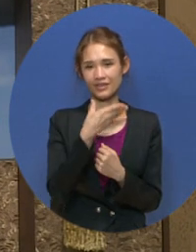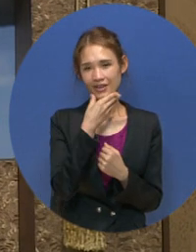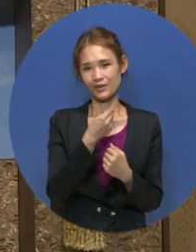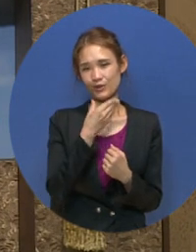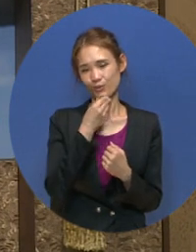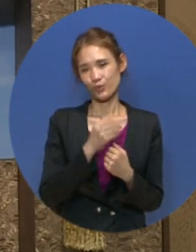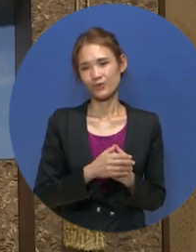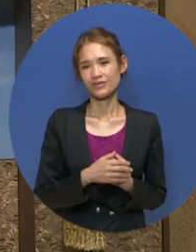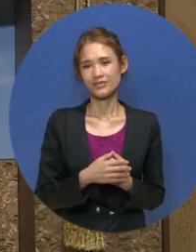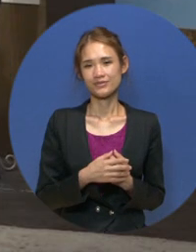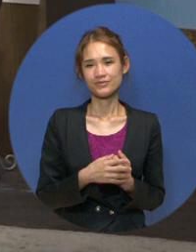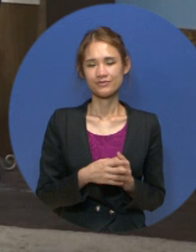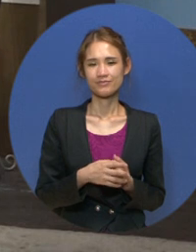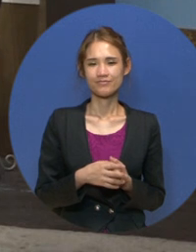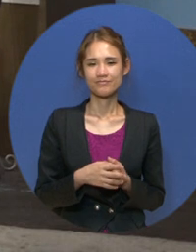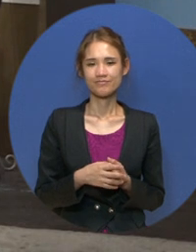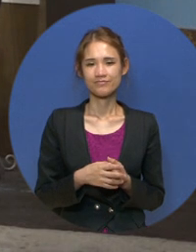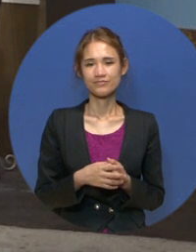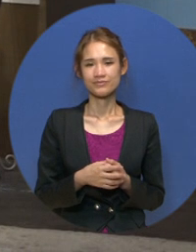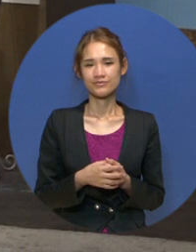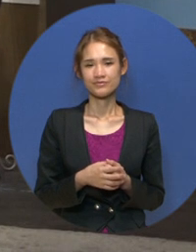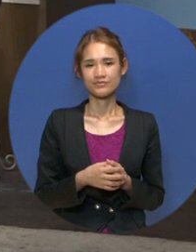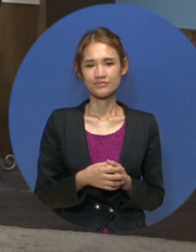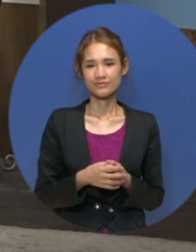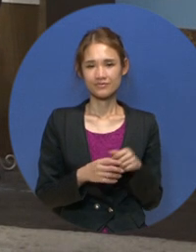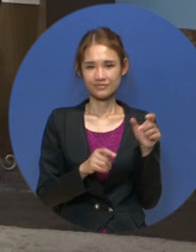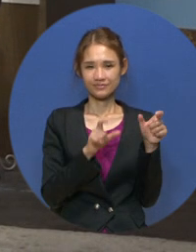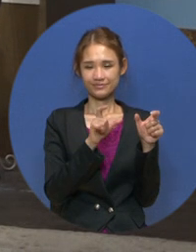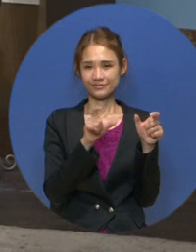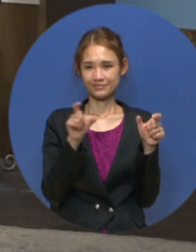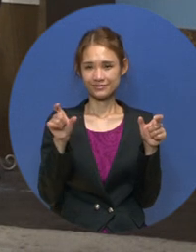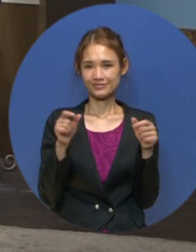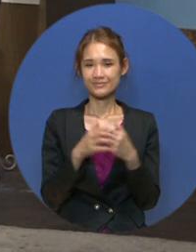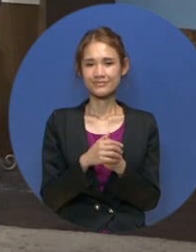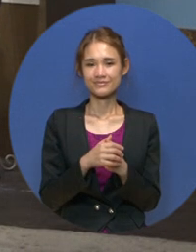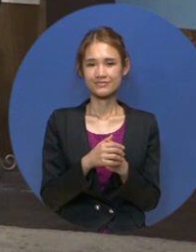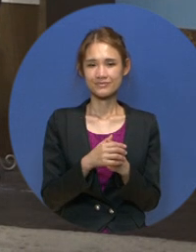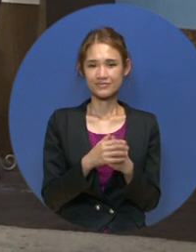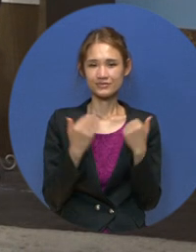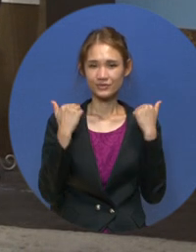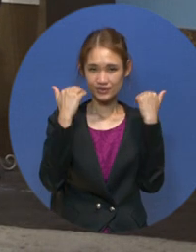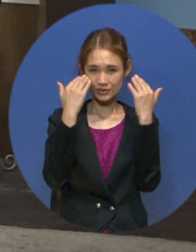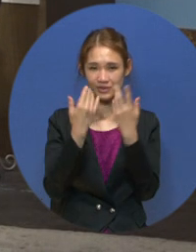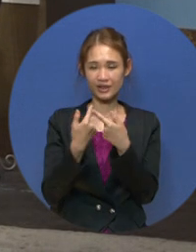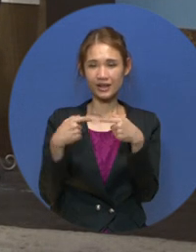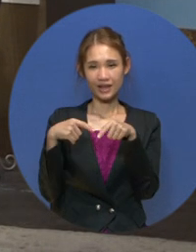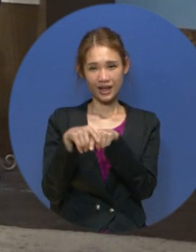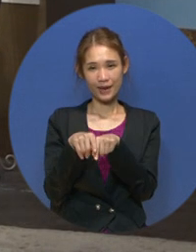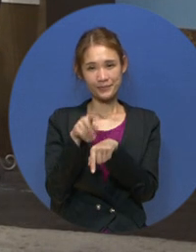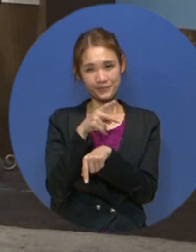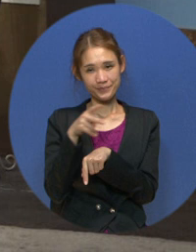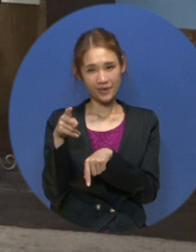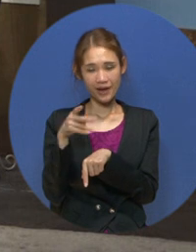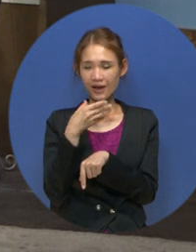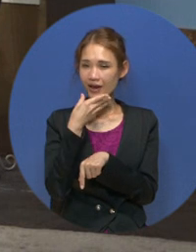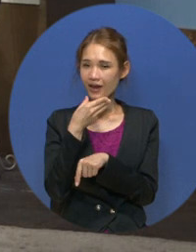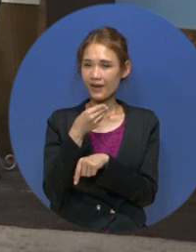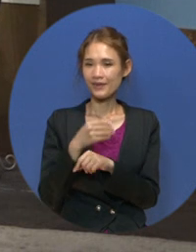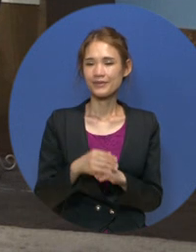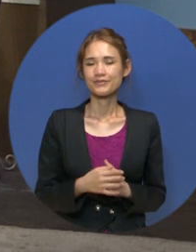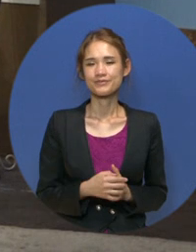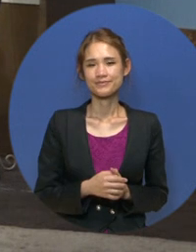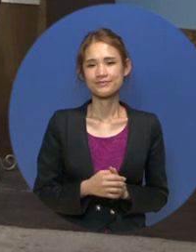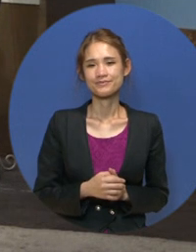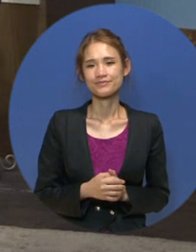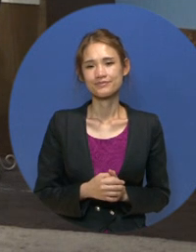네. 하나의 이 수식이 완성이 네, 네, 되네요. 네. 성장과 함께함은 행복이다.